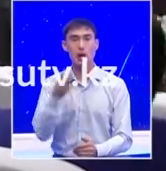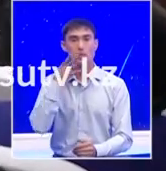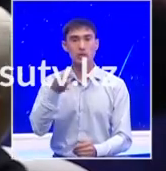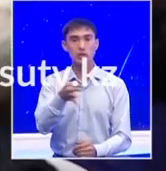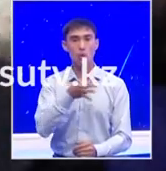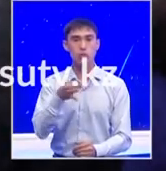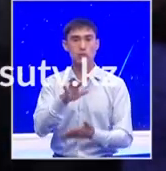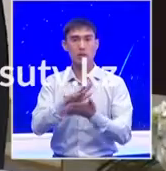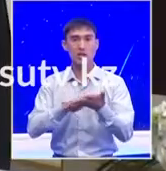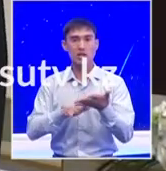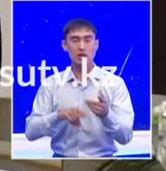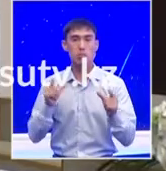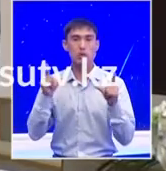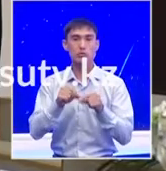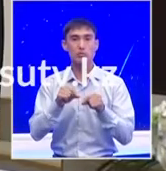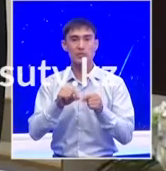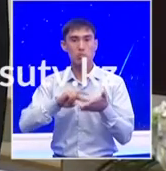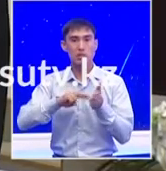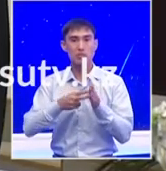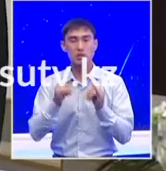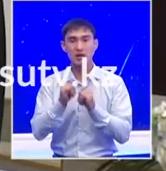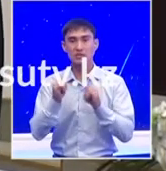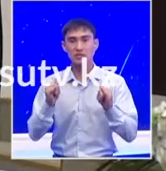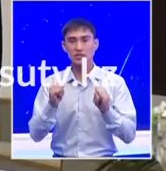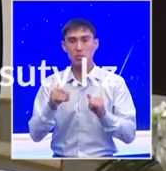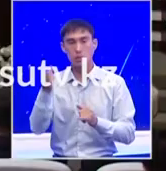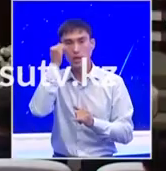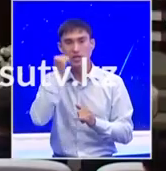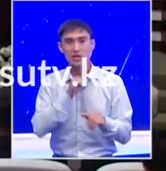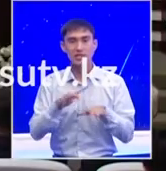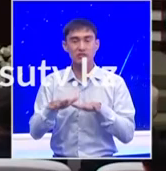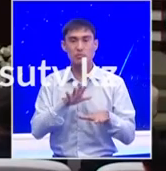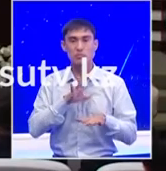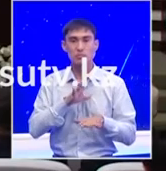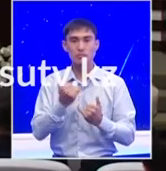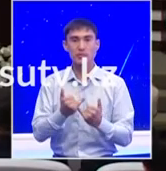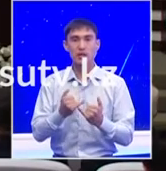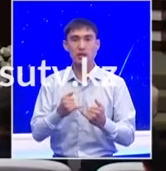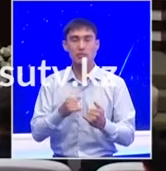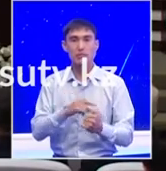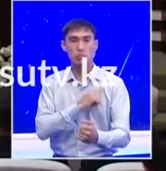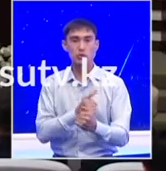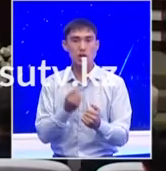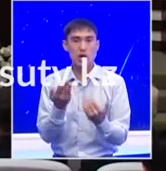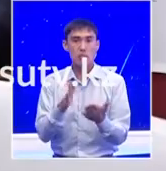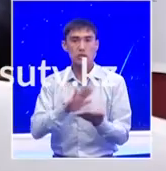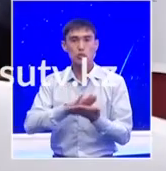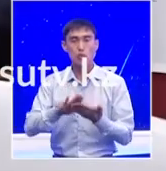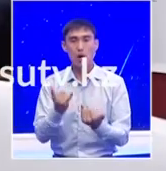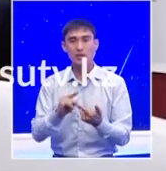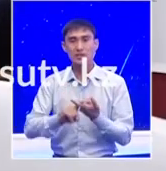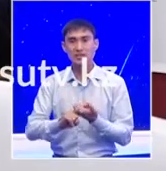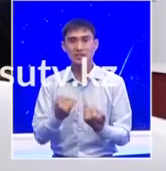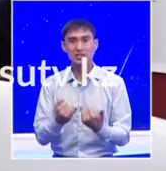Алматинская область продолжает поступательное и планомерное развитие. Благодаря действенным мерам в период напряженной эпидситуации работа жизненно